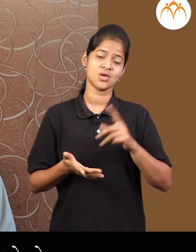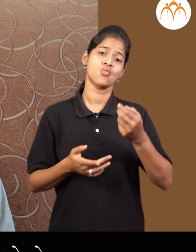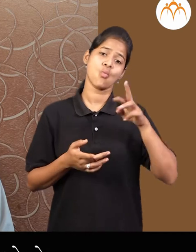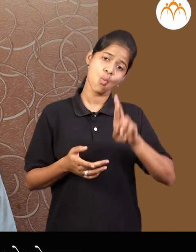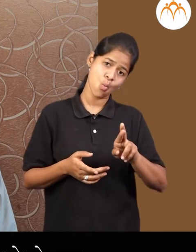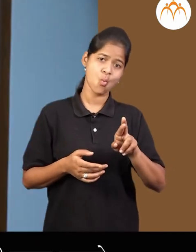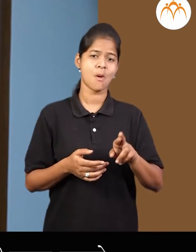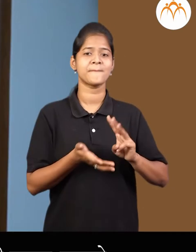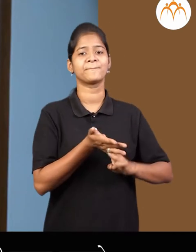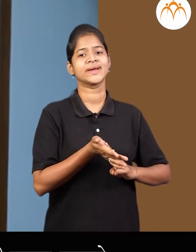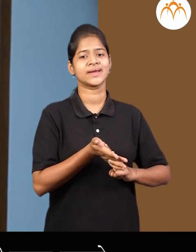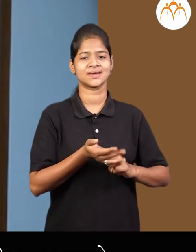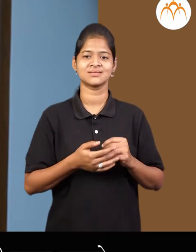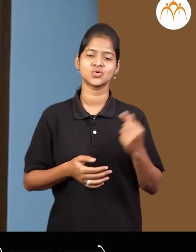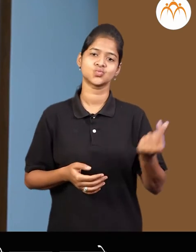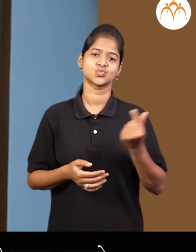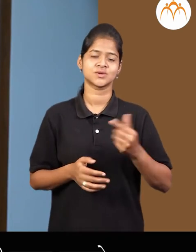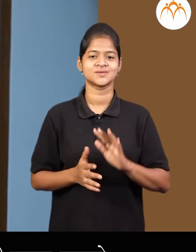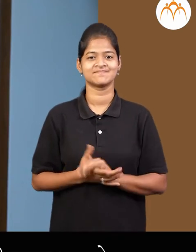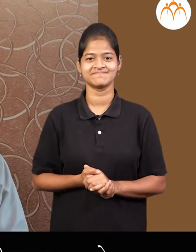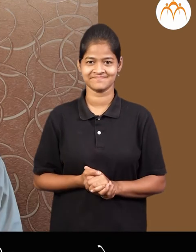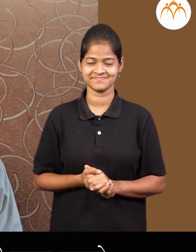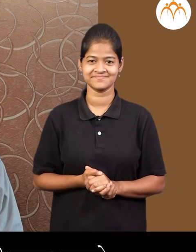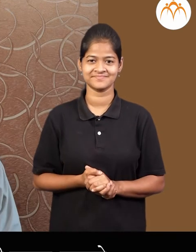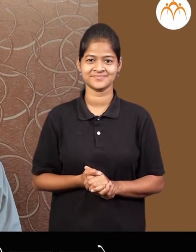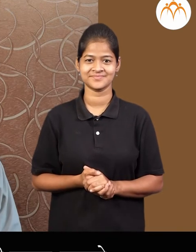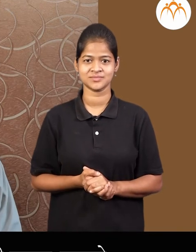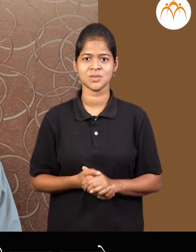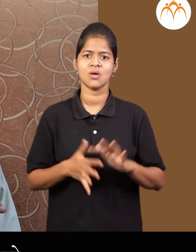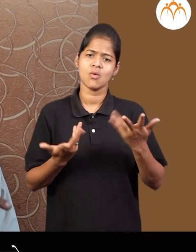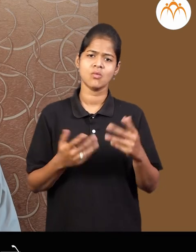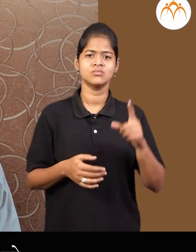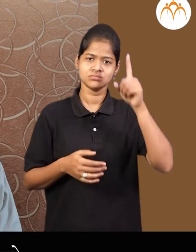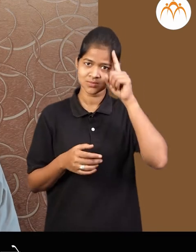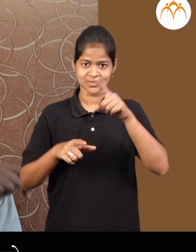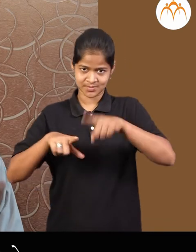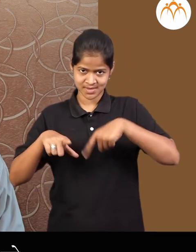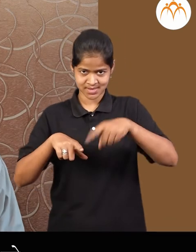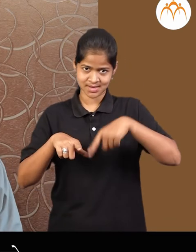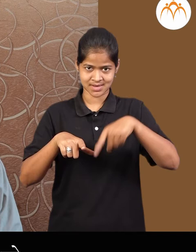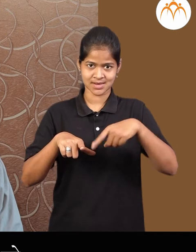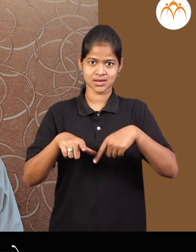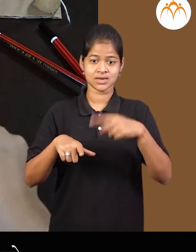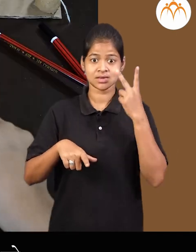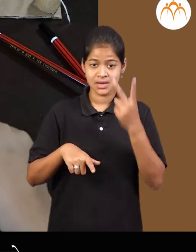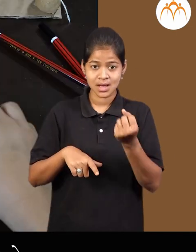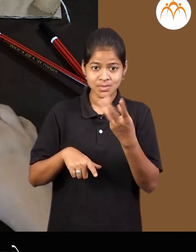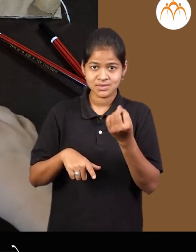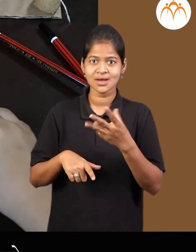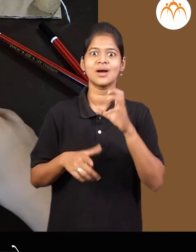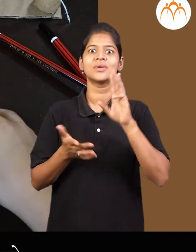मीटरमध्ये हे मोजतात. त्यासाठी आपण हे बघ, ही मोजपट्टी वापरू शकतो. ही पट्टी घे आणि मोज बरं.